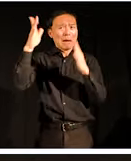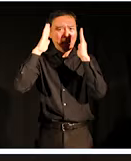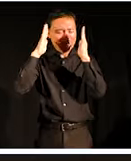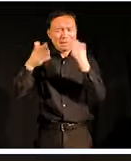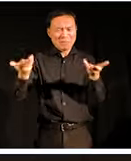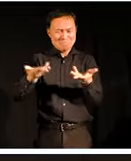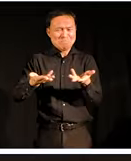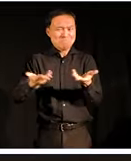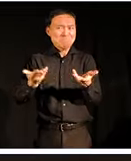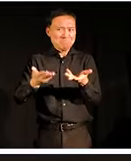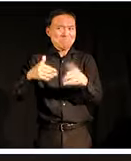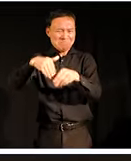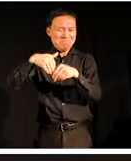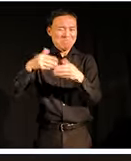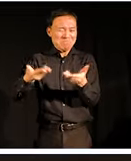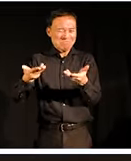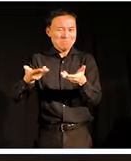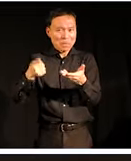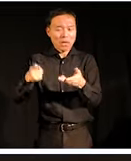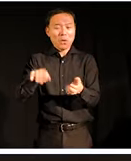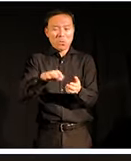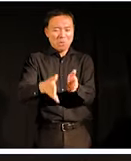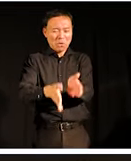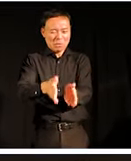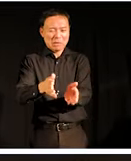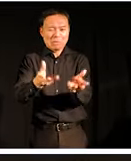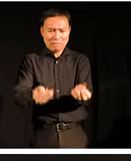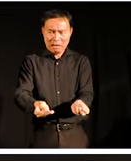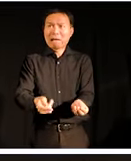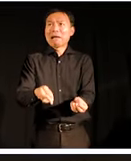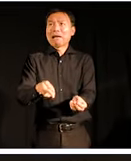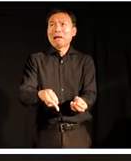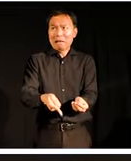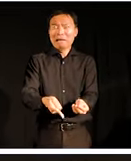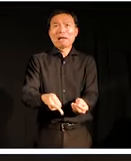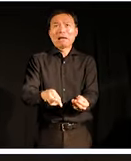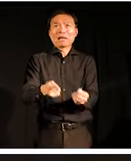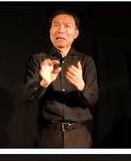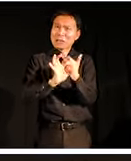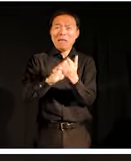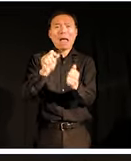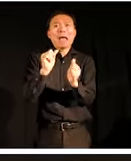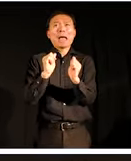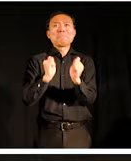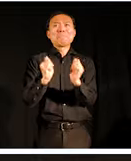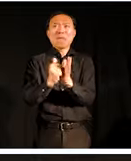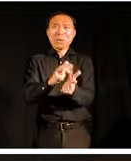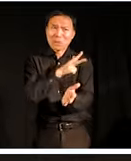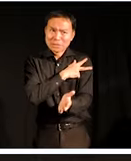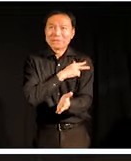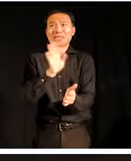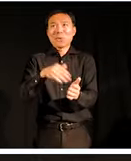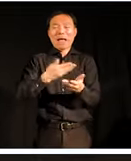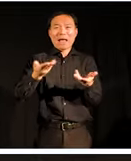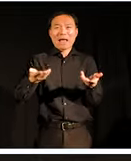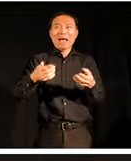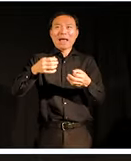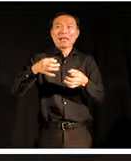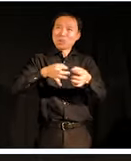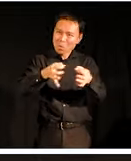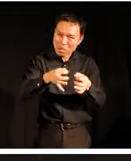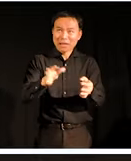で子供たちさ育てて素晴らしいねあの弁護士さんであったりあの商売にしたりね